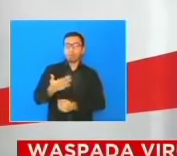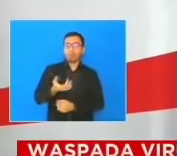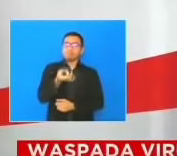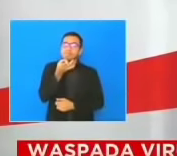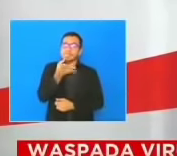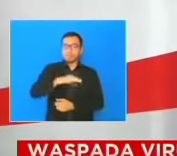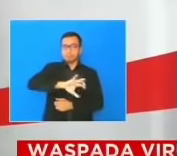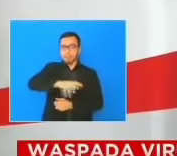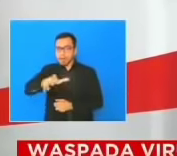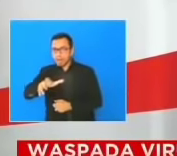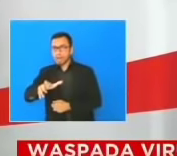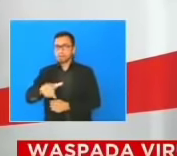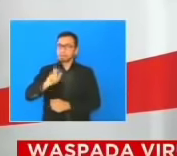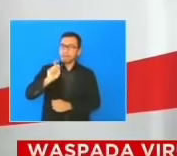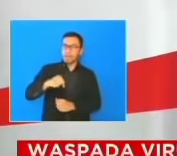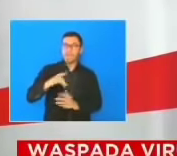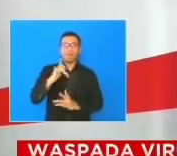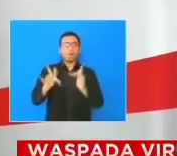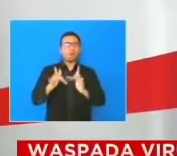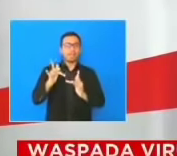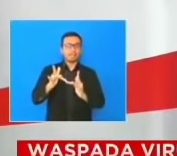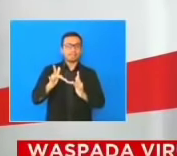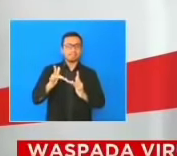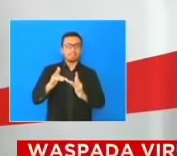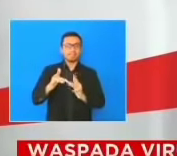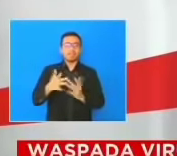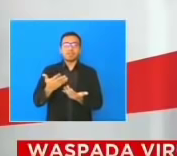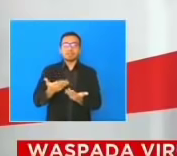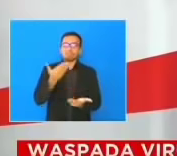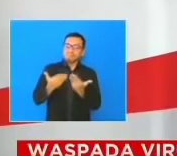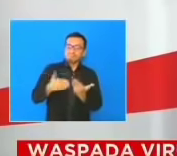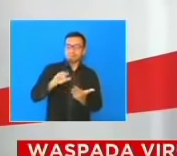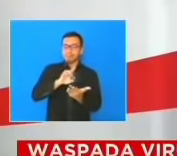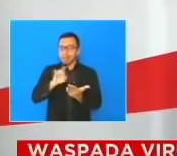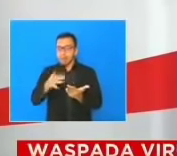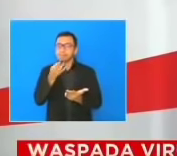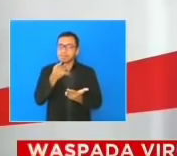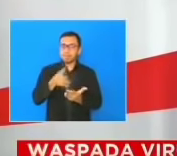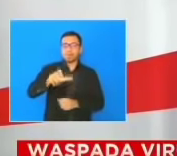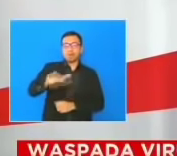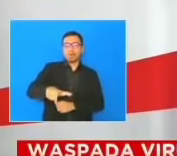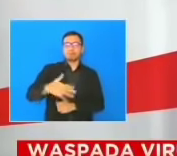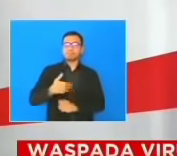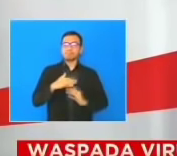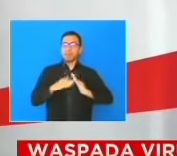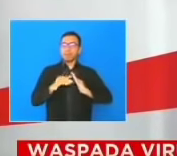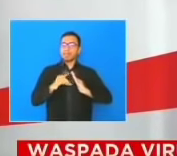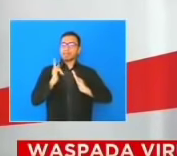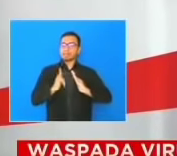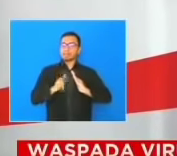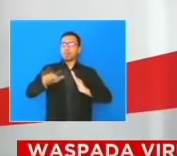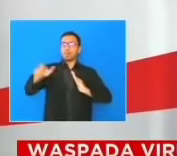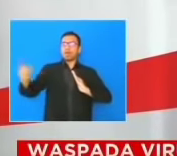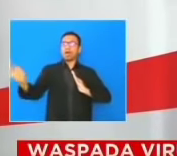gunakan semaksimal mungkin. Oleh karena itu, tetap tinggal di rumah.